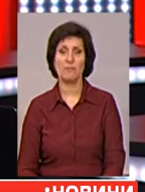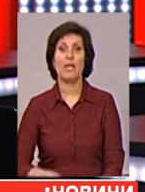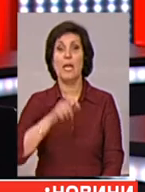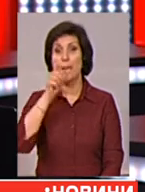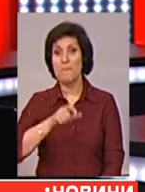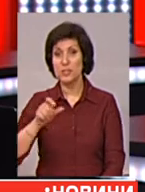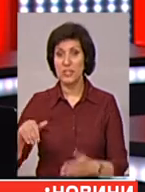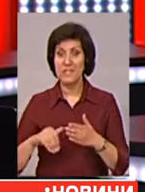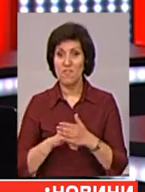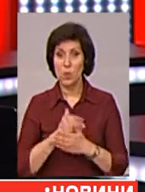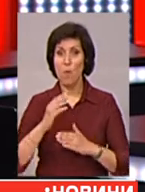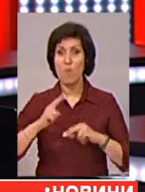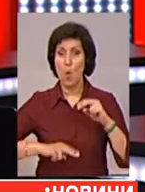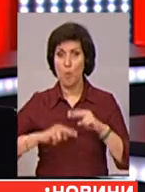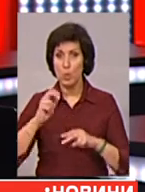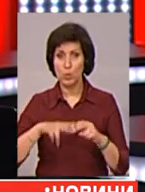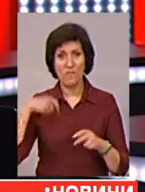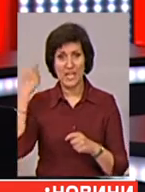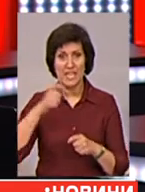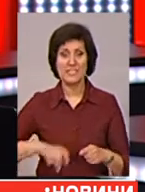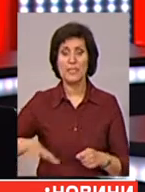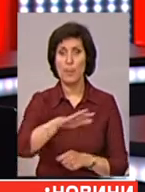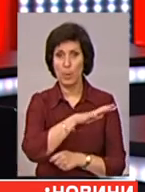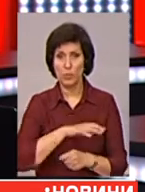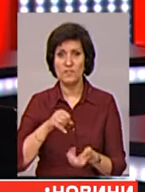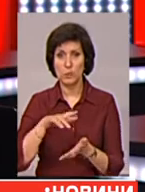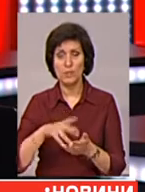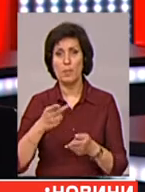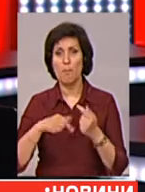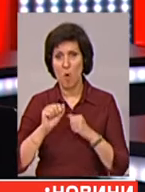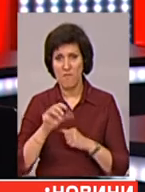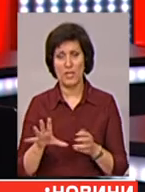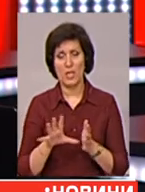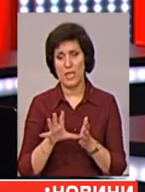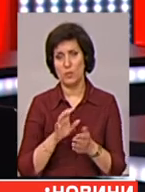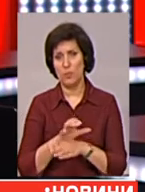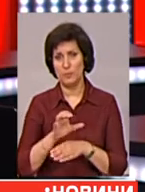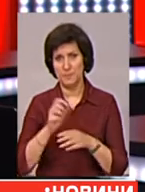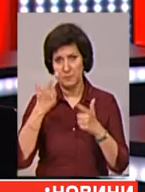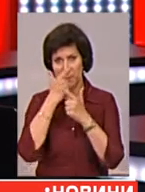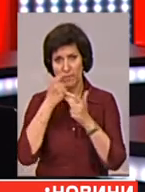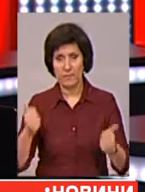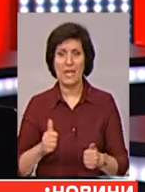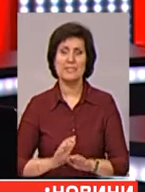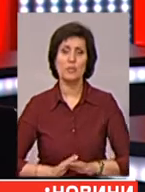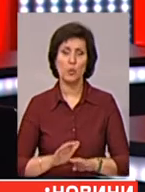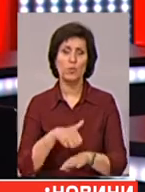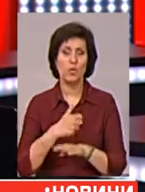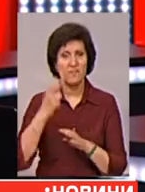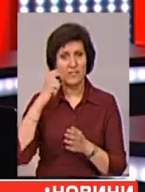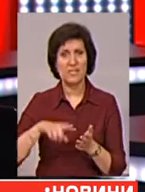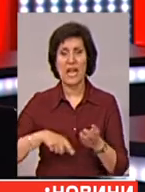Мешканцям новобудов на Дарницькій площі в столиці повернуть електропостачання. Про це повідомив заступник голови Київської міської адміністрації Петро